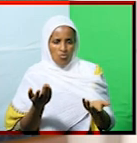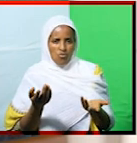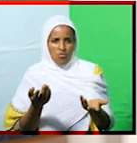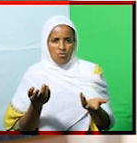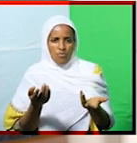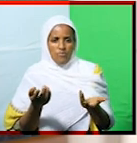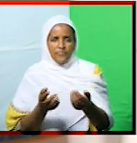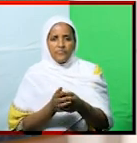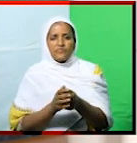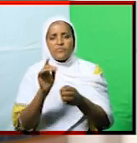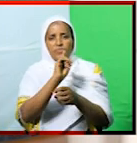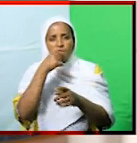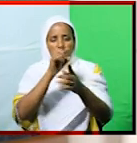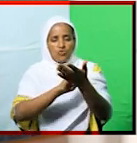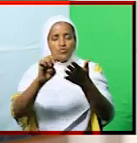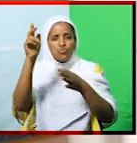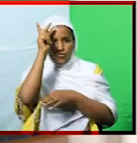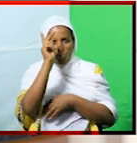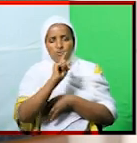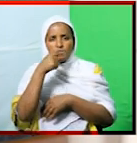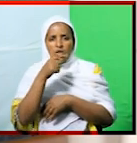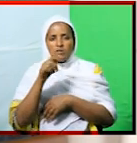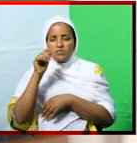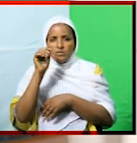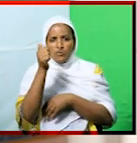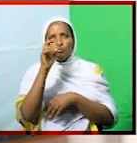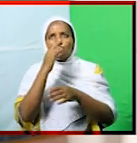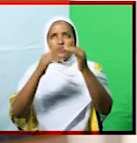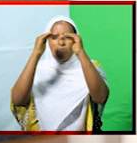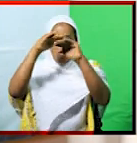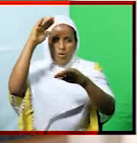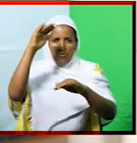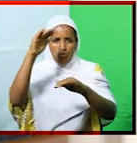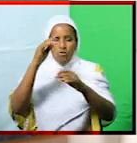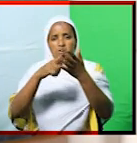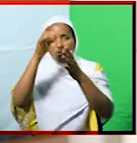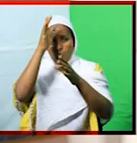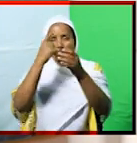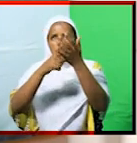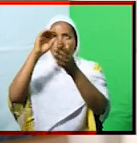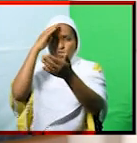ነኝ ብሏል ዮሐንስ 11:25 ላይ። ስለዚህ እንዲህ ከሆነ ይህንን